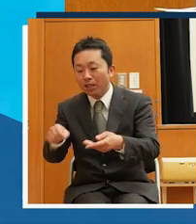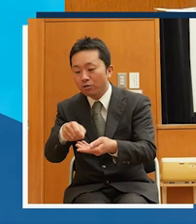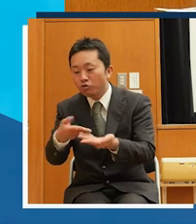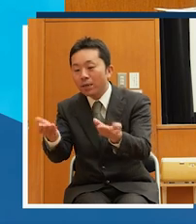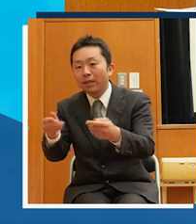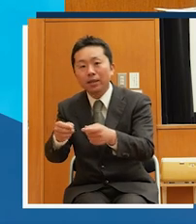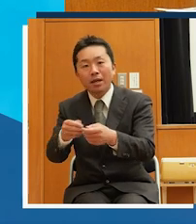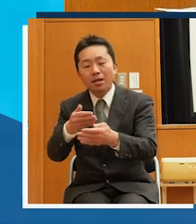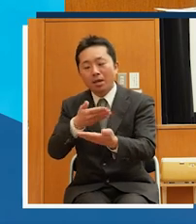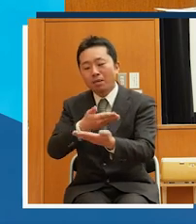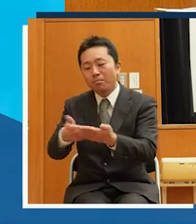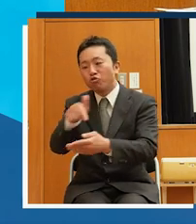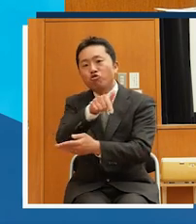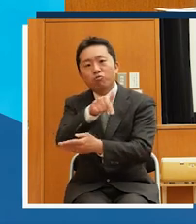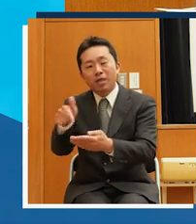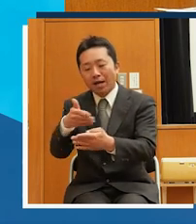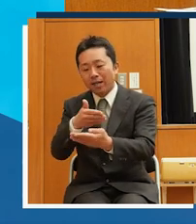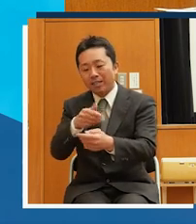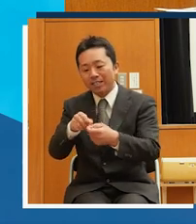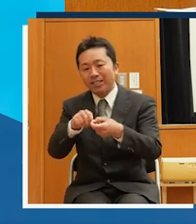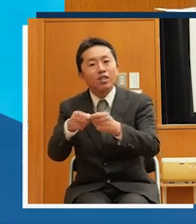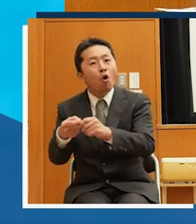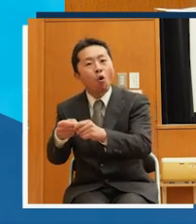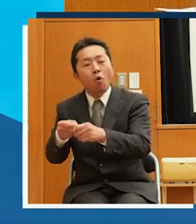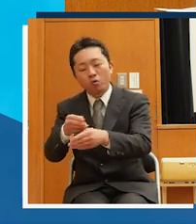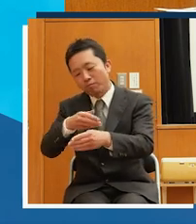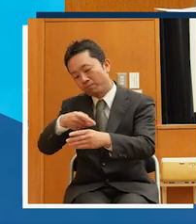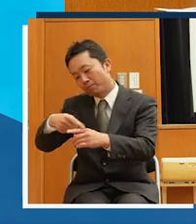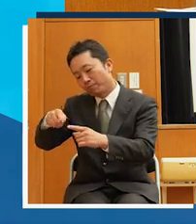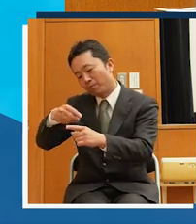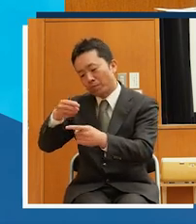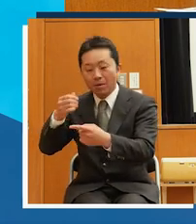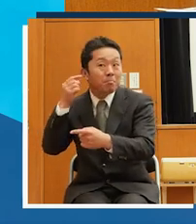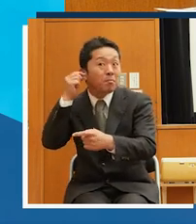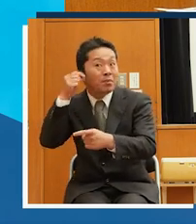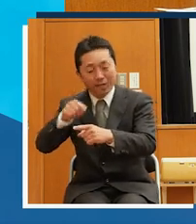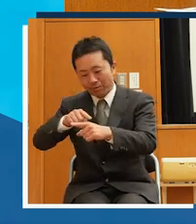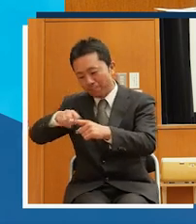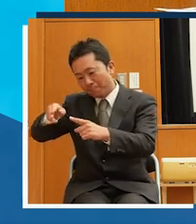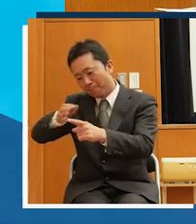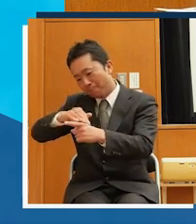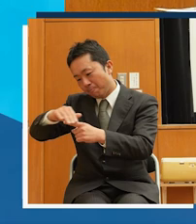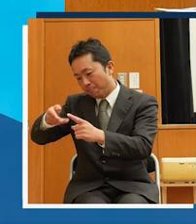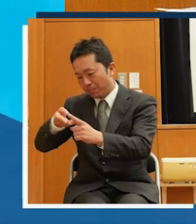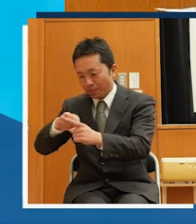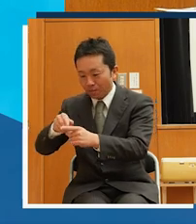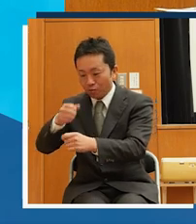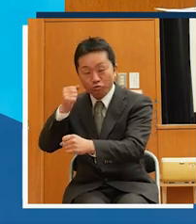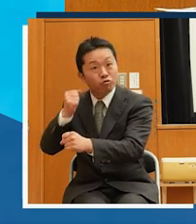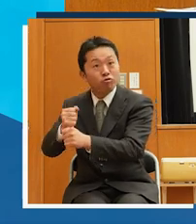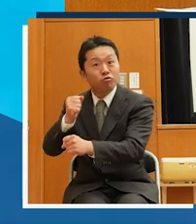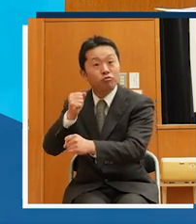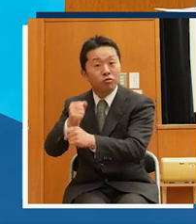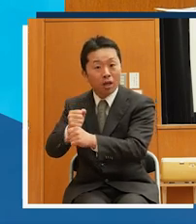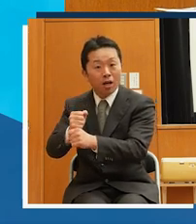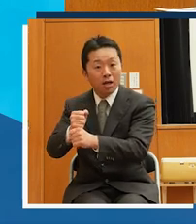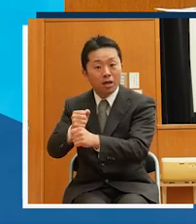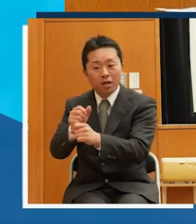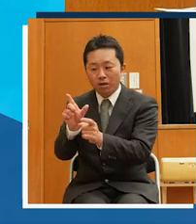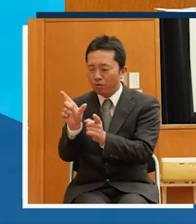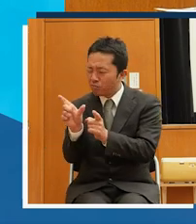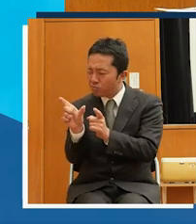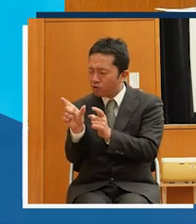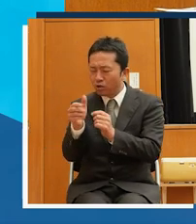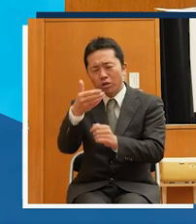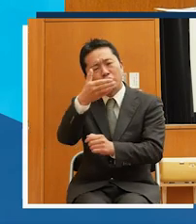美術部の方々がこういう色を塗ろうよっって言ってその色を塗ってみんなで作ったえっと90cmのもの